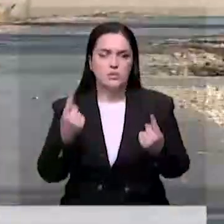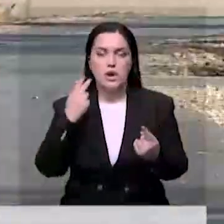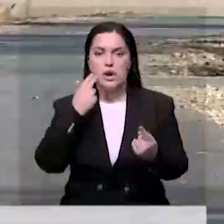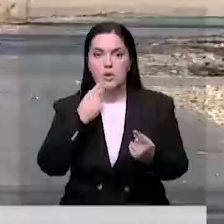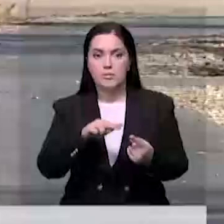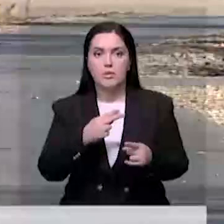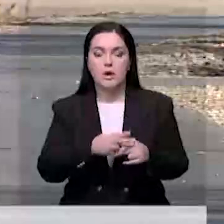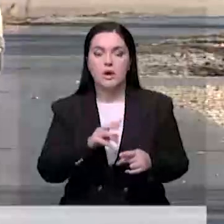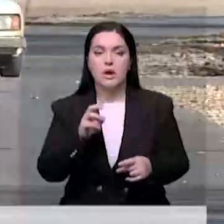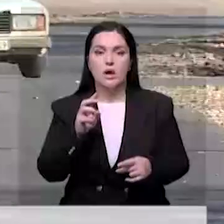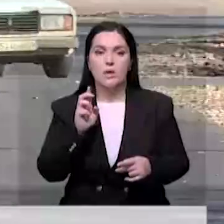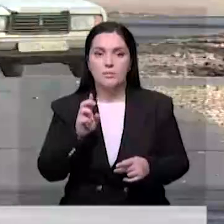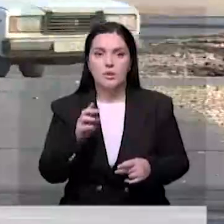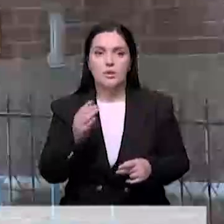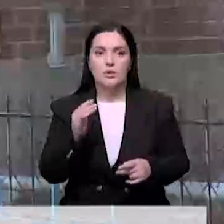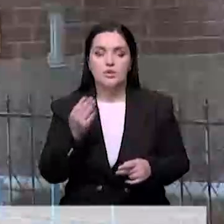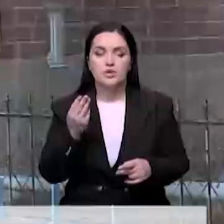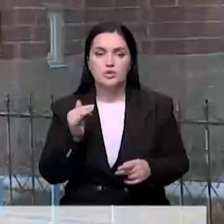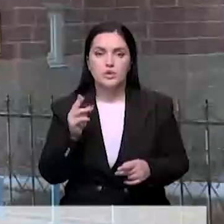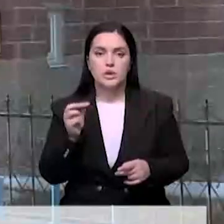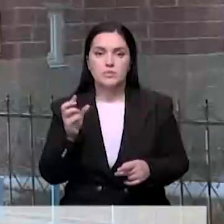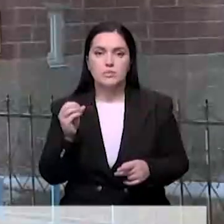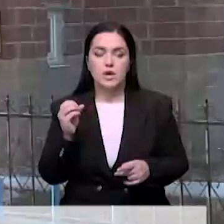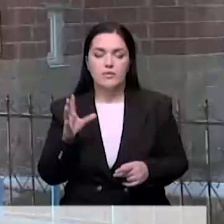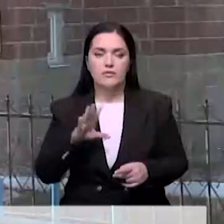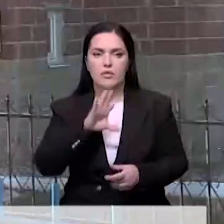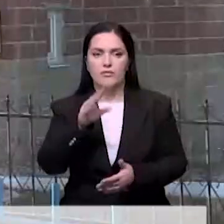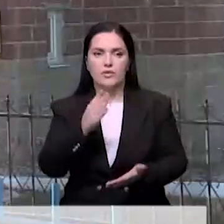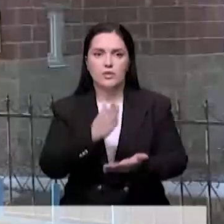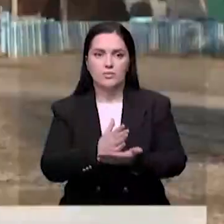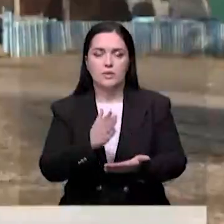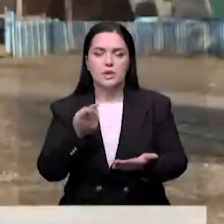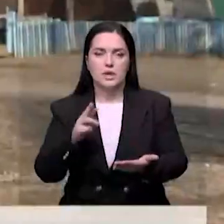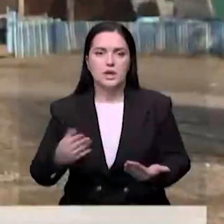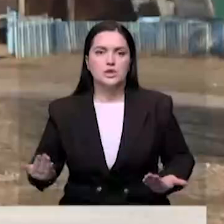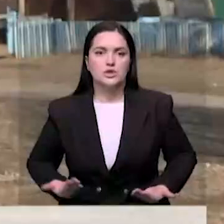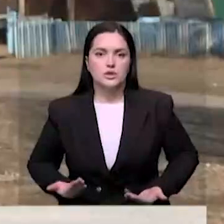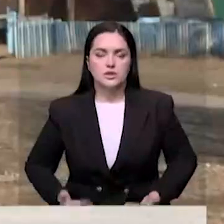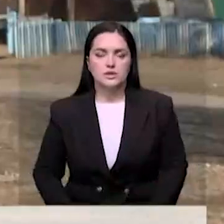Местный житель Бейбит Шокенбаев рассказывает, что в целом здесь есть все необходимое для жизни.